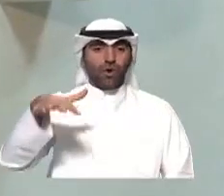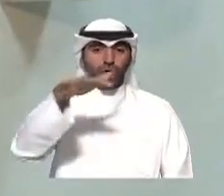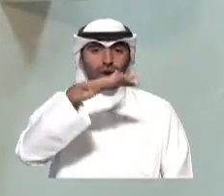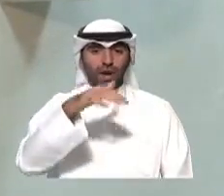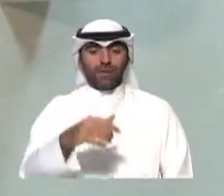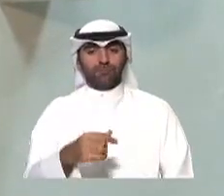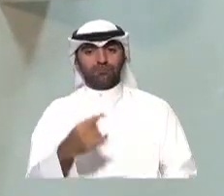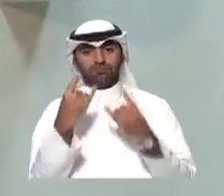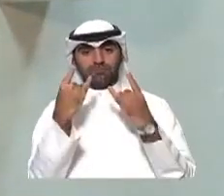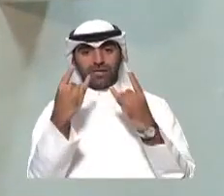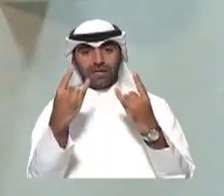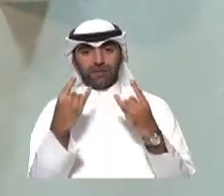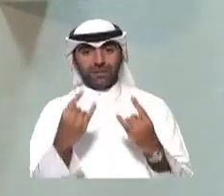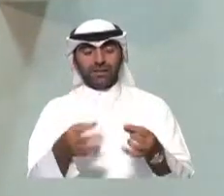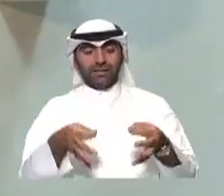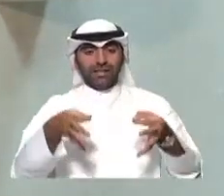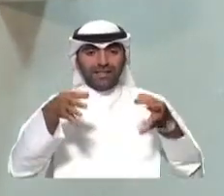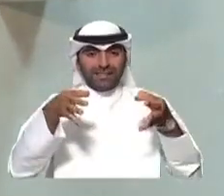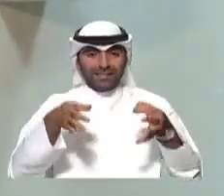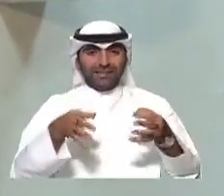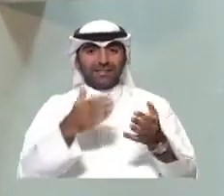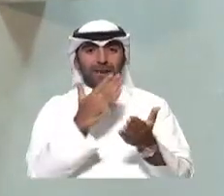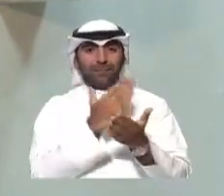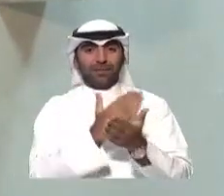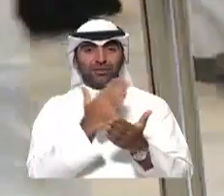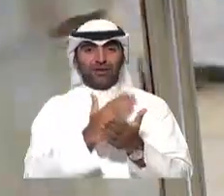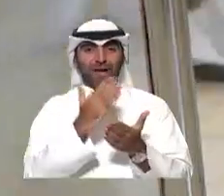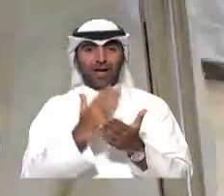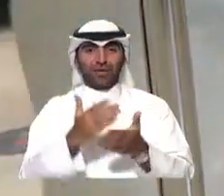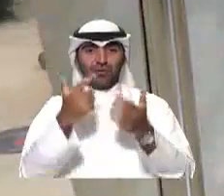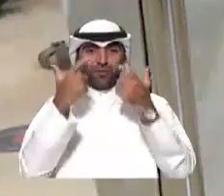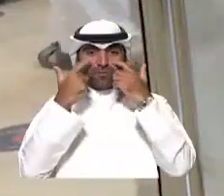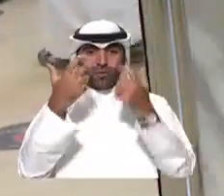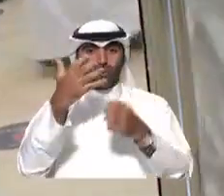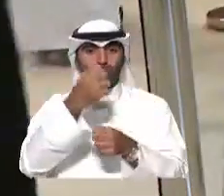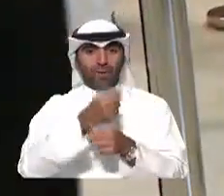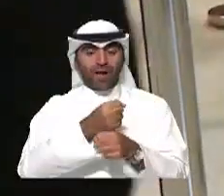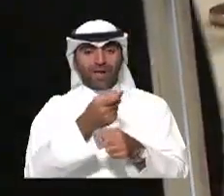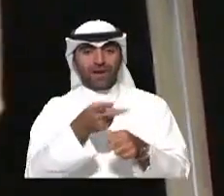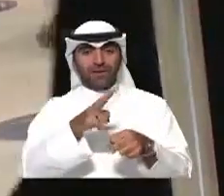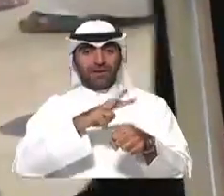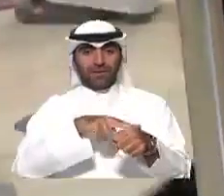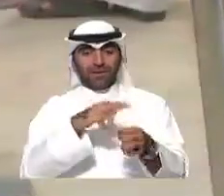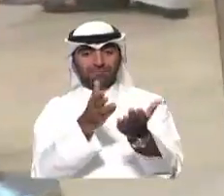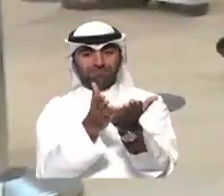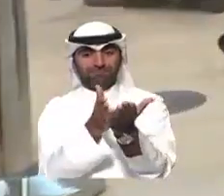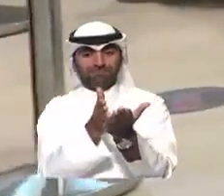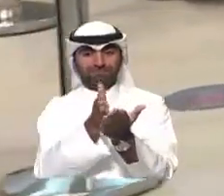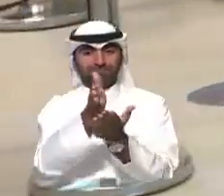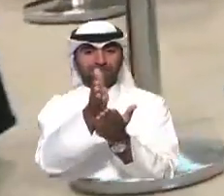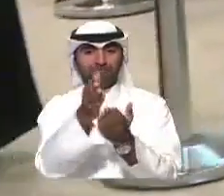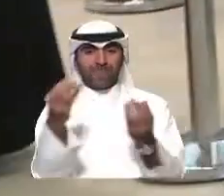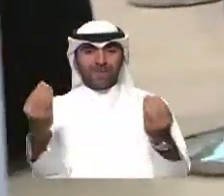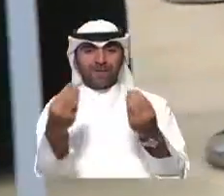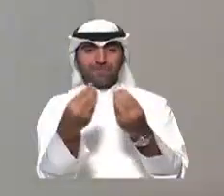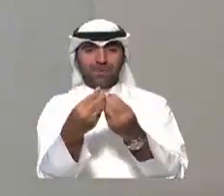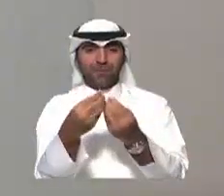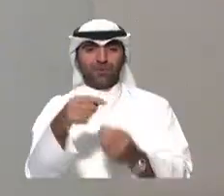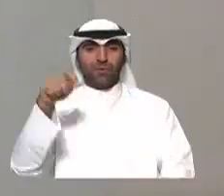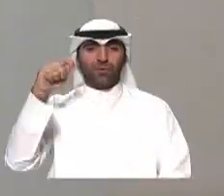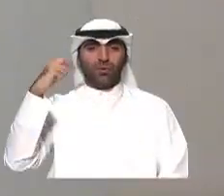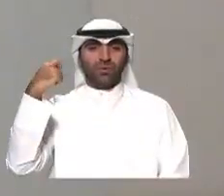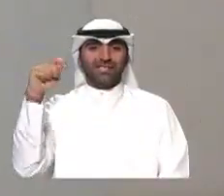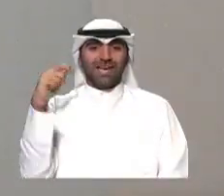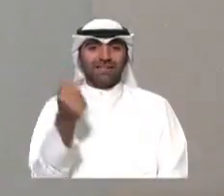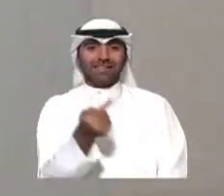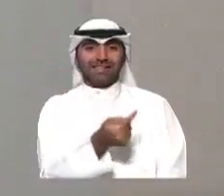وفي إجراء بصمة، وهم أخذوا التدابير الاحترازية لإجراء البصمة. من أهم الاشتراطات الصحية وهو